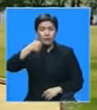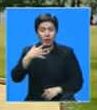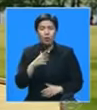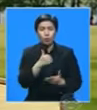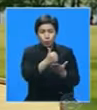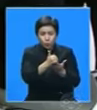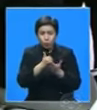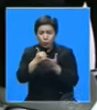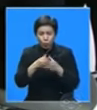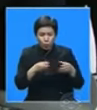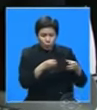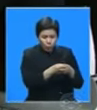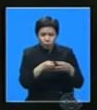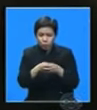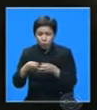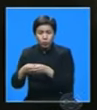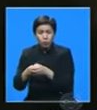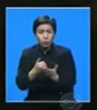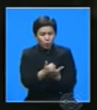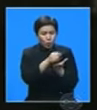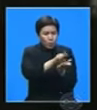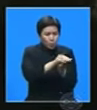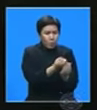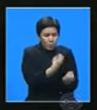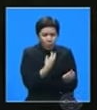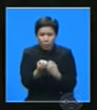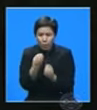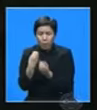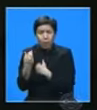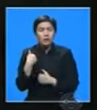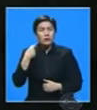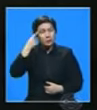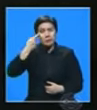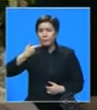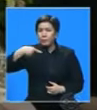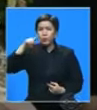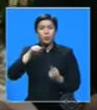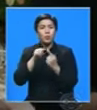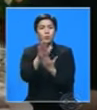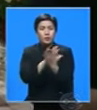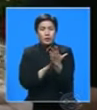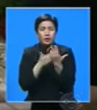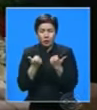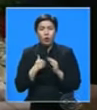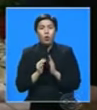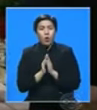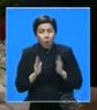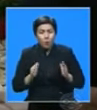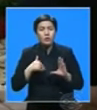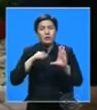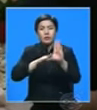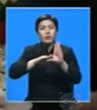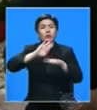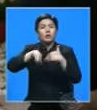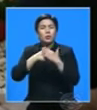กันนะครับเป็นกลุ่มเป็นพวกในการที่จะให้ข้อมูลต่างๆเพิ่มเติมผมคิดว่าทุกคนนั้นเป็นประโยชน์กับประเทศชาติมากนะครับขอบคุณทุกคนนะครับที่มาสมัครทั้งหม